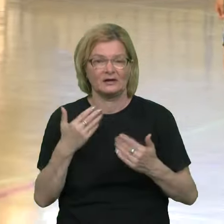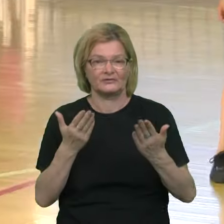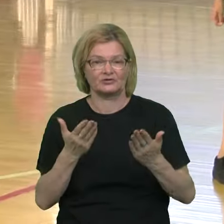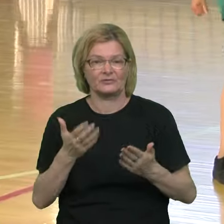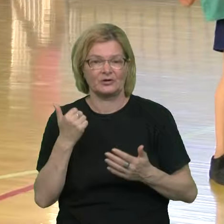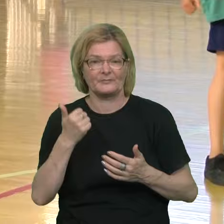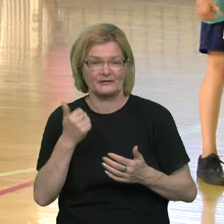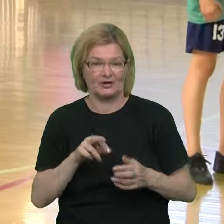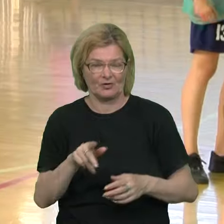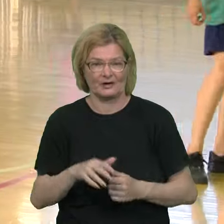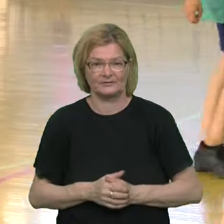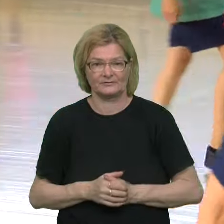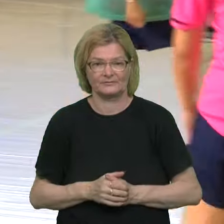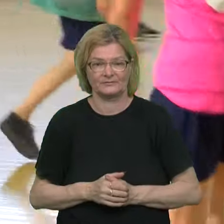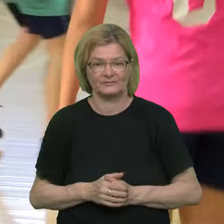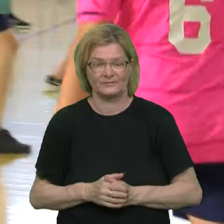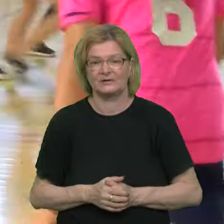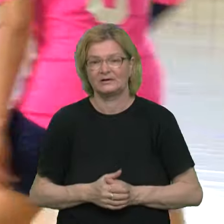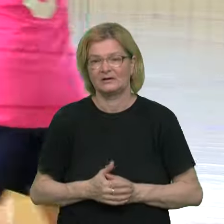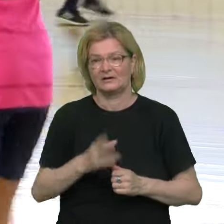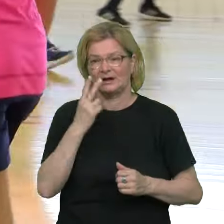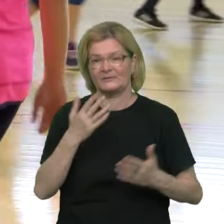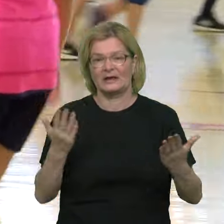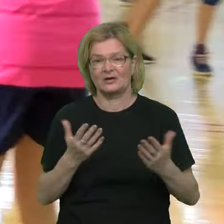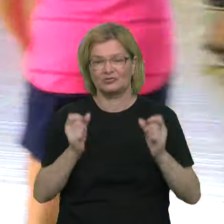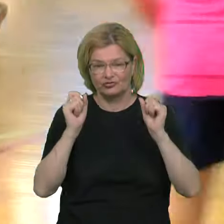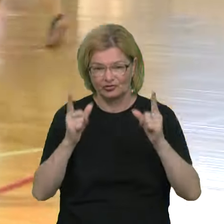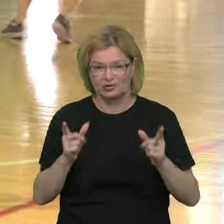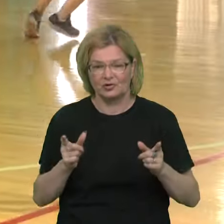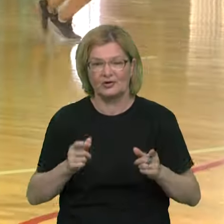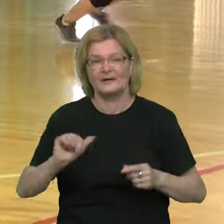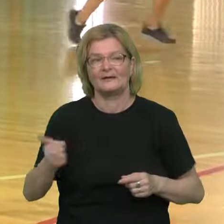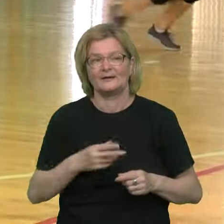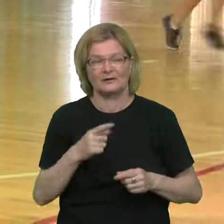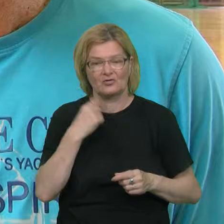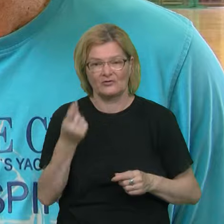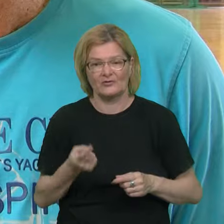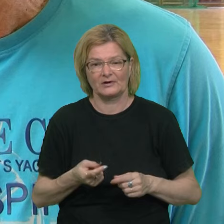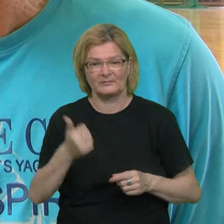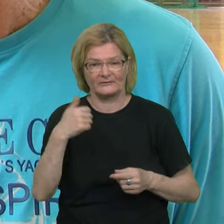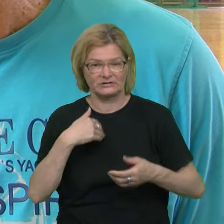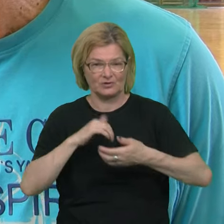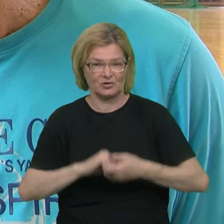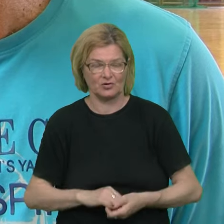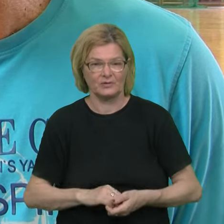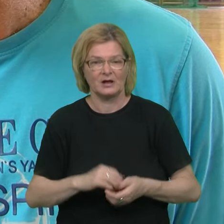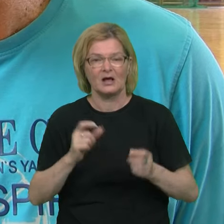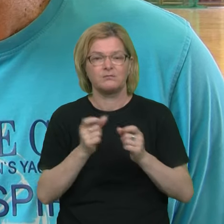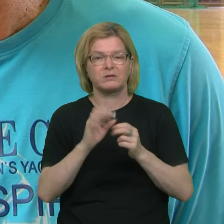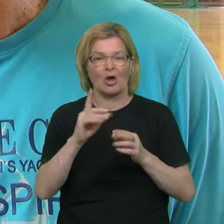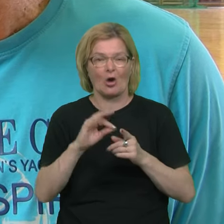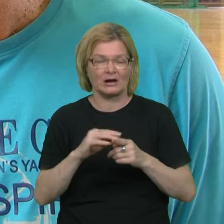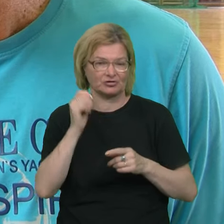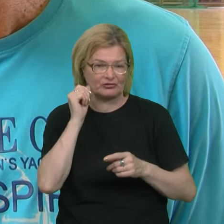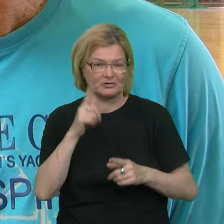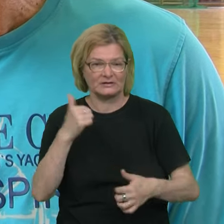dapače. I eto ga, to je bio prvi korak. Pa gledaju nas nekako čudno, jer, kažem, prvi smo klub u